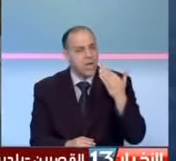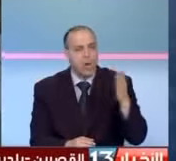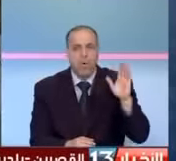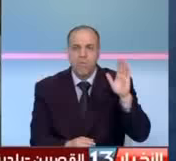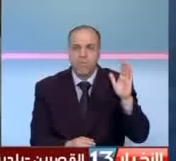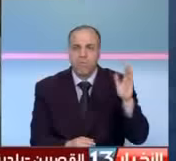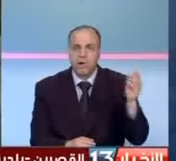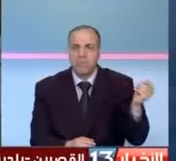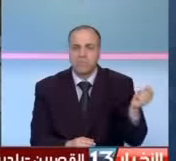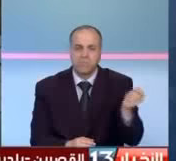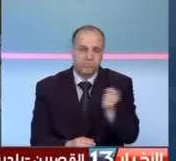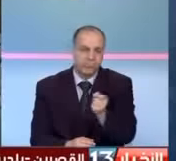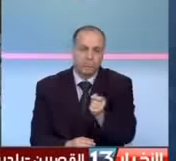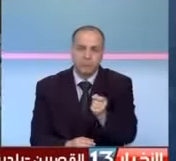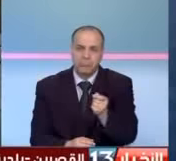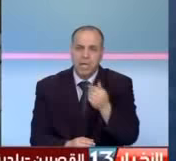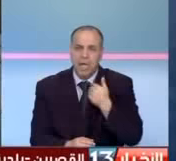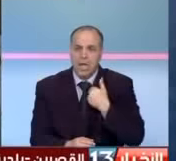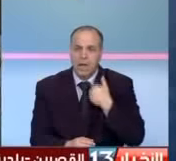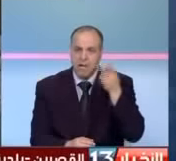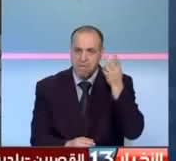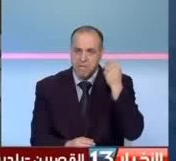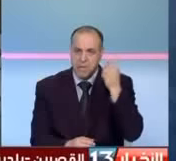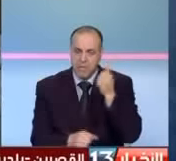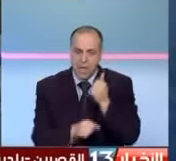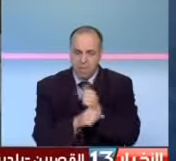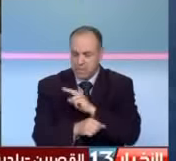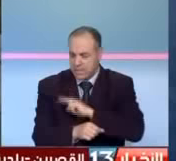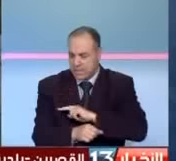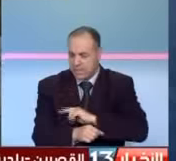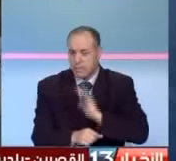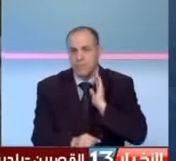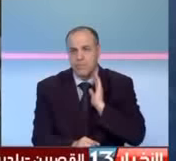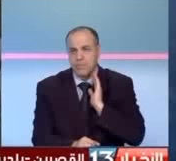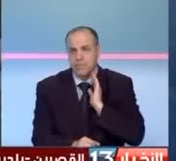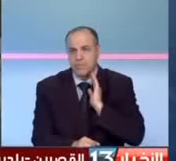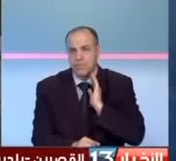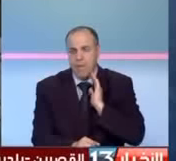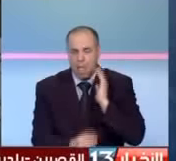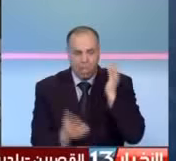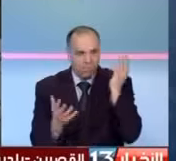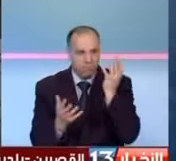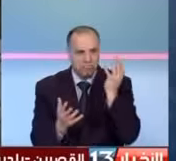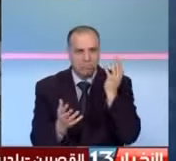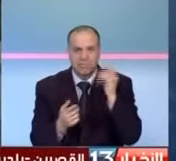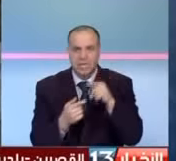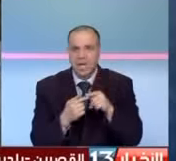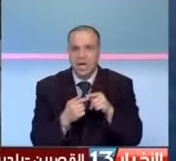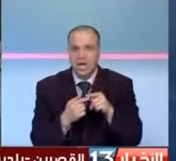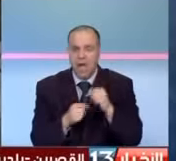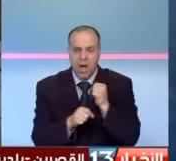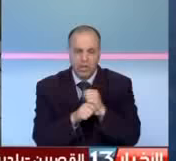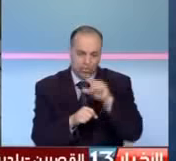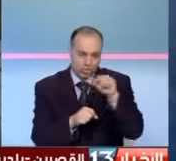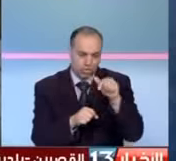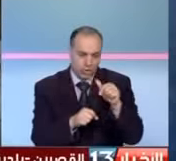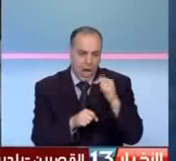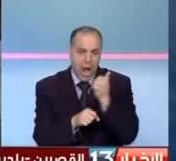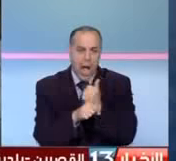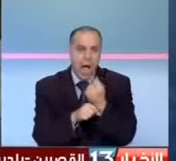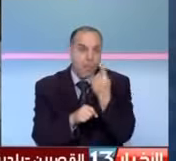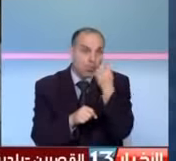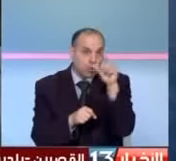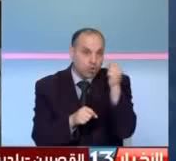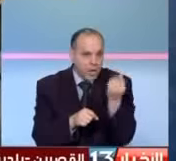مشكور مادوا لينا فهمتني حتى إلى سن التقاعد، ما رعنا إلا الأشهر اللي خدمناه معظونا عام وشهر